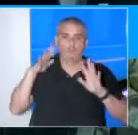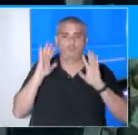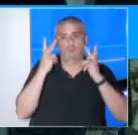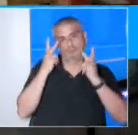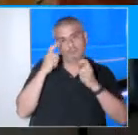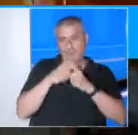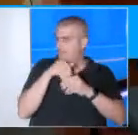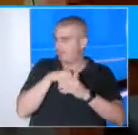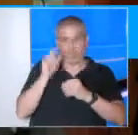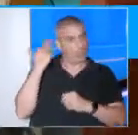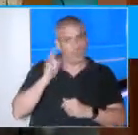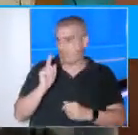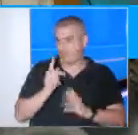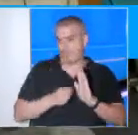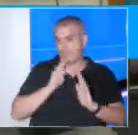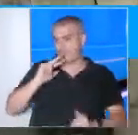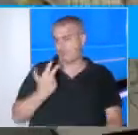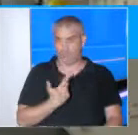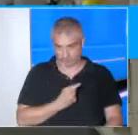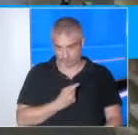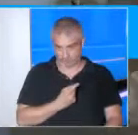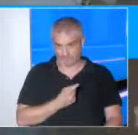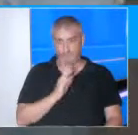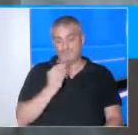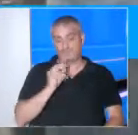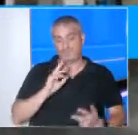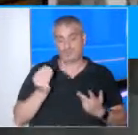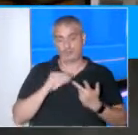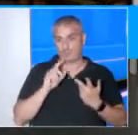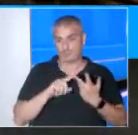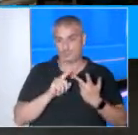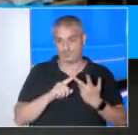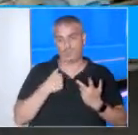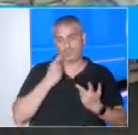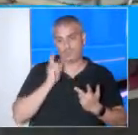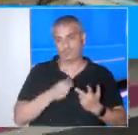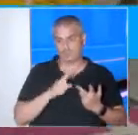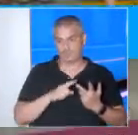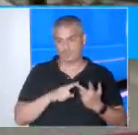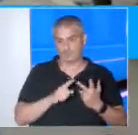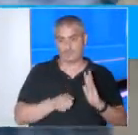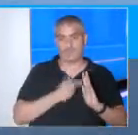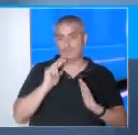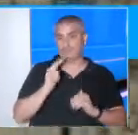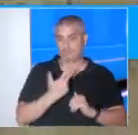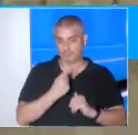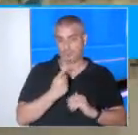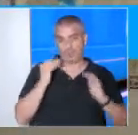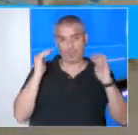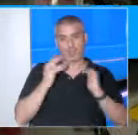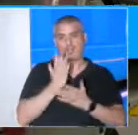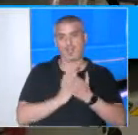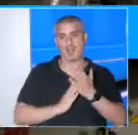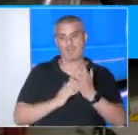משמעותיים בפנימיות, לא היה לנו את זה בגל השלישי. והדבר הנוסף, אנחנו נאלצנו בגל השלישי להוריד